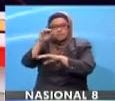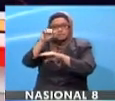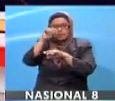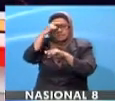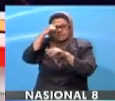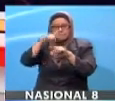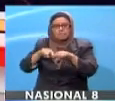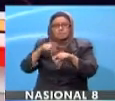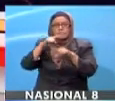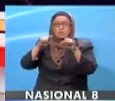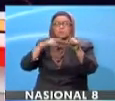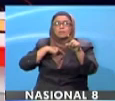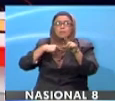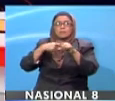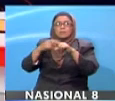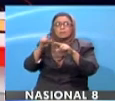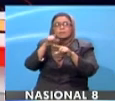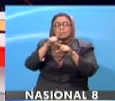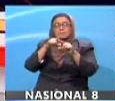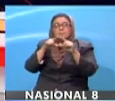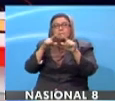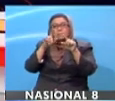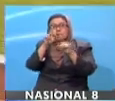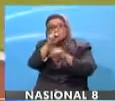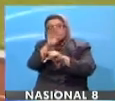Abu Bakar pagi tadi.